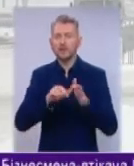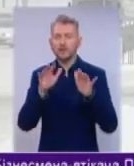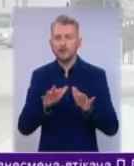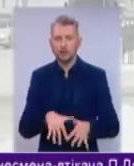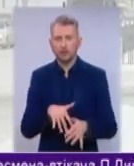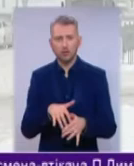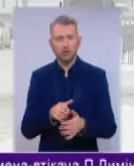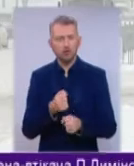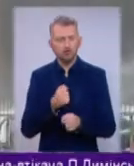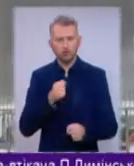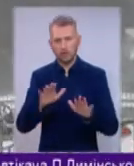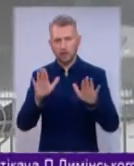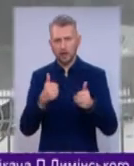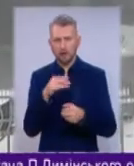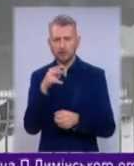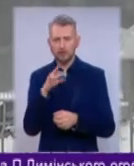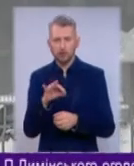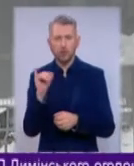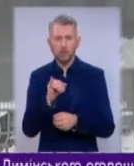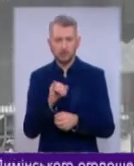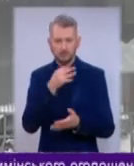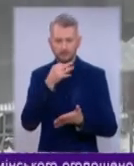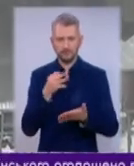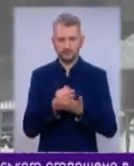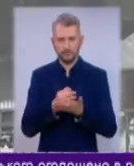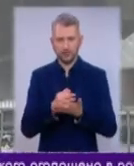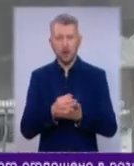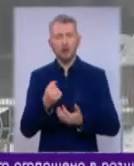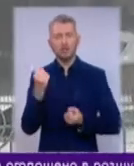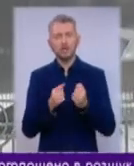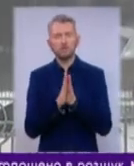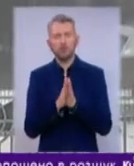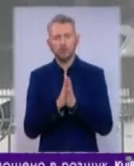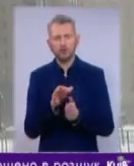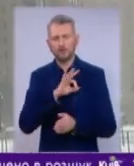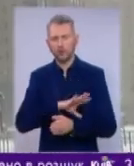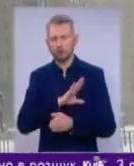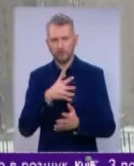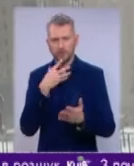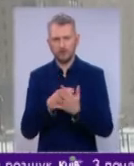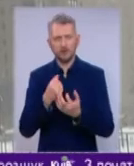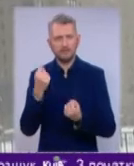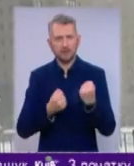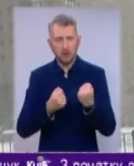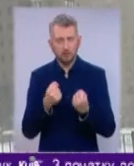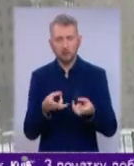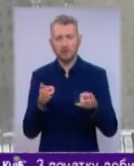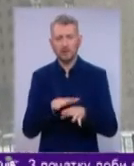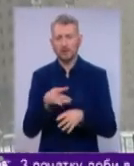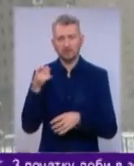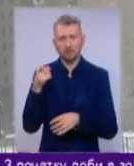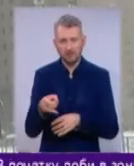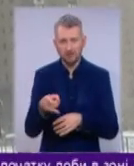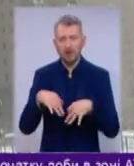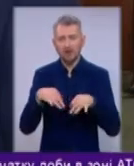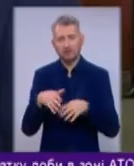жорстко закликав Віталій Кличко і балансоутримувачів. А водіїв попросив не користуватись власним транспортом та не залишати автівки на